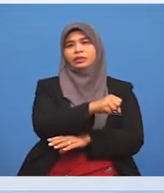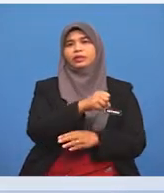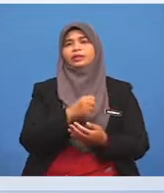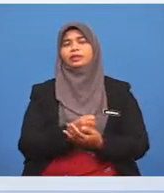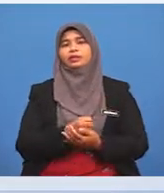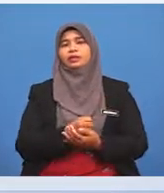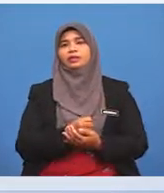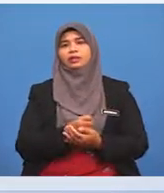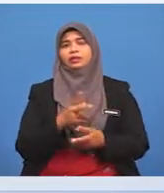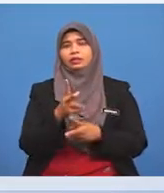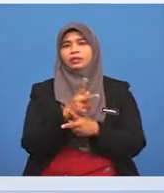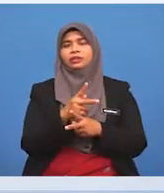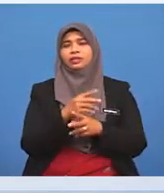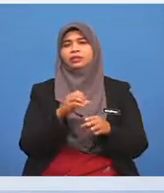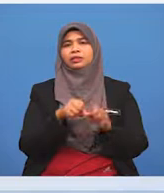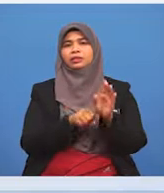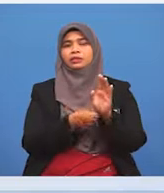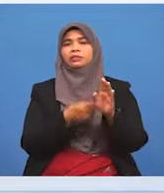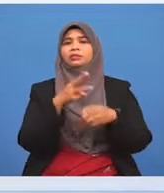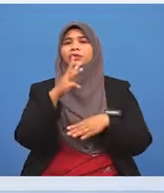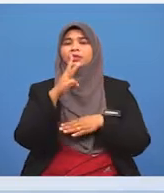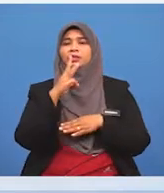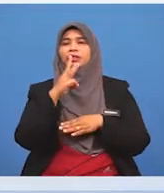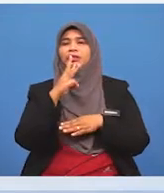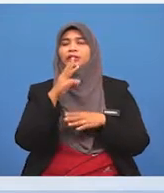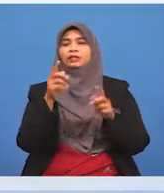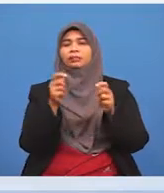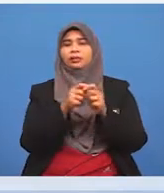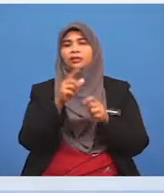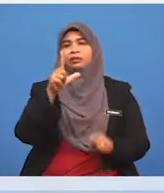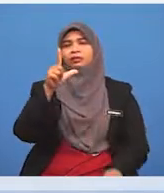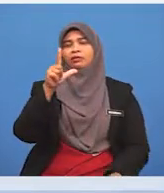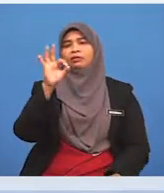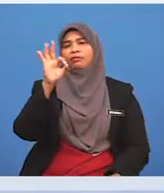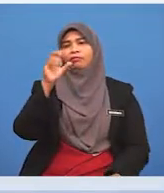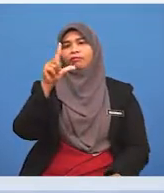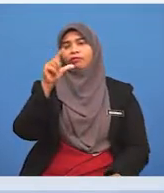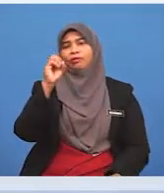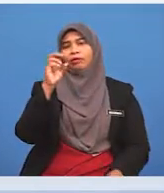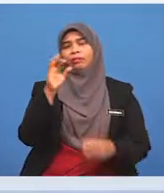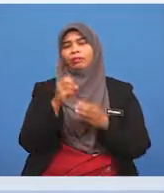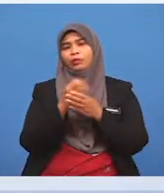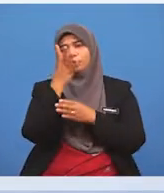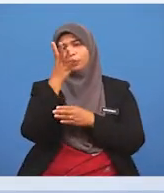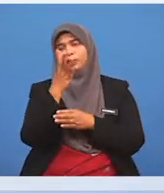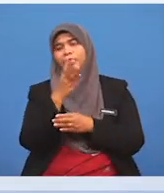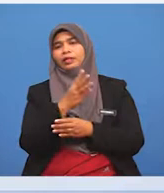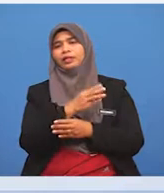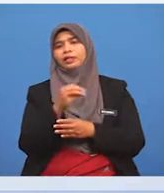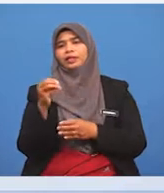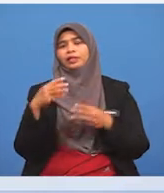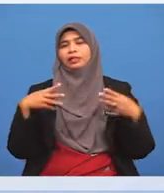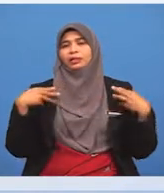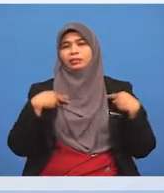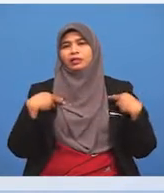sungai. Penjagaan sumber air serta flora dan fauna alam akan membantu menjamin